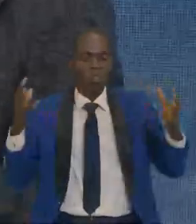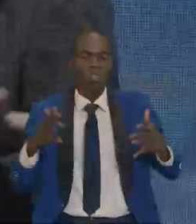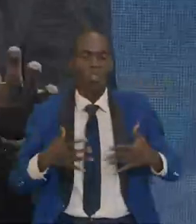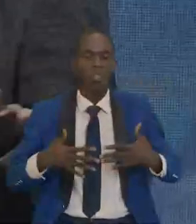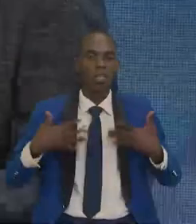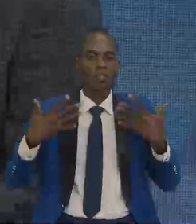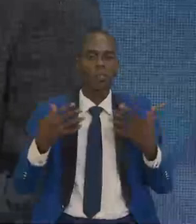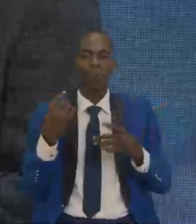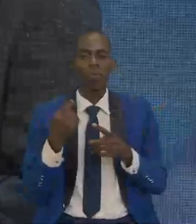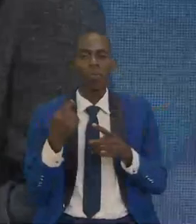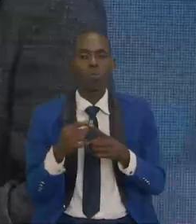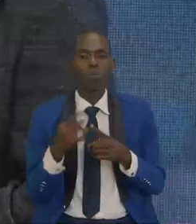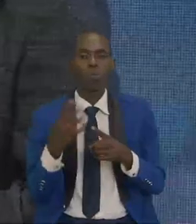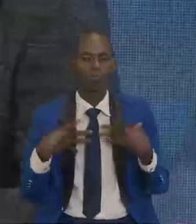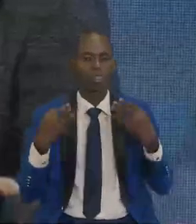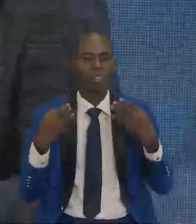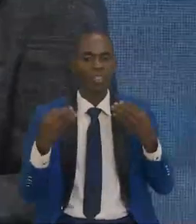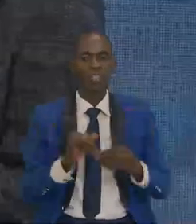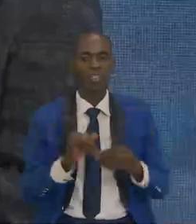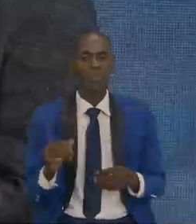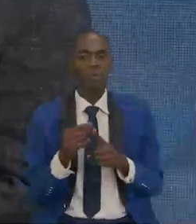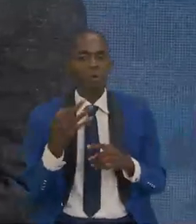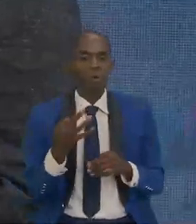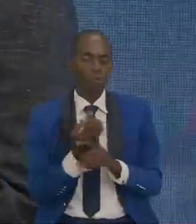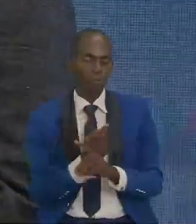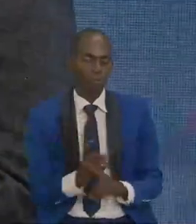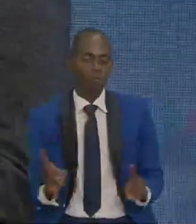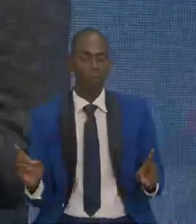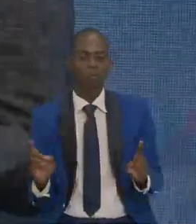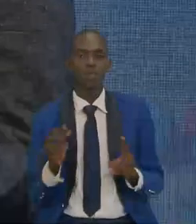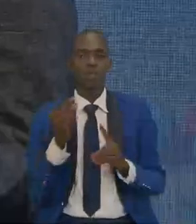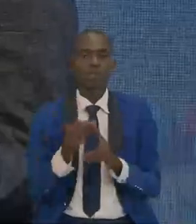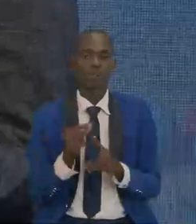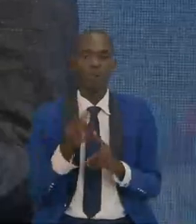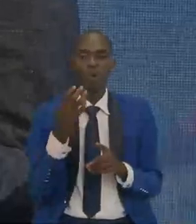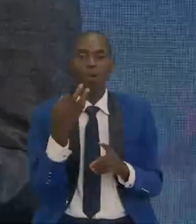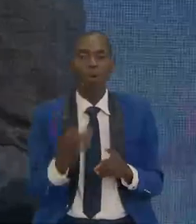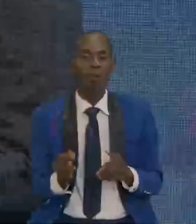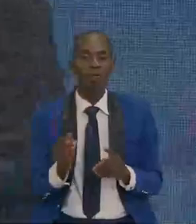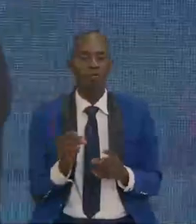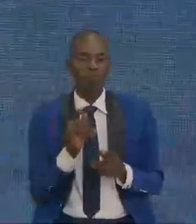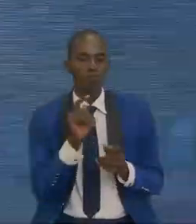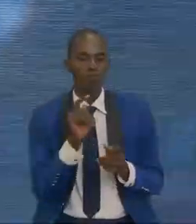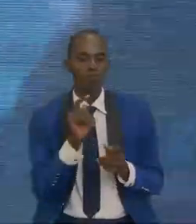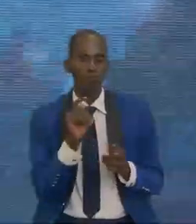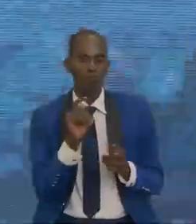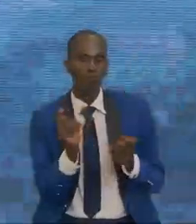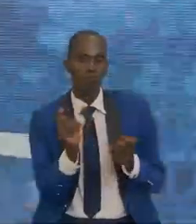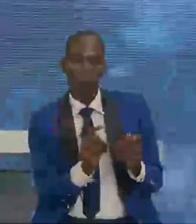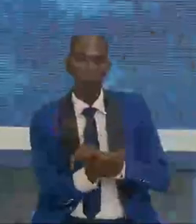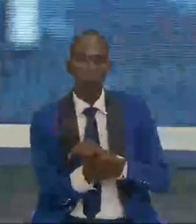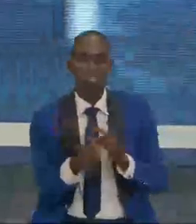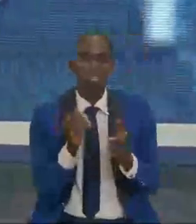vie abondante, la parole de guérison, la parole de délivrance, la parole de